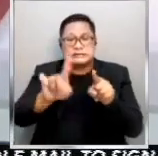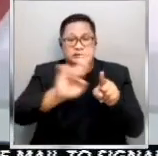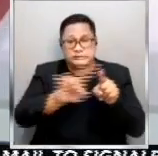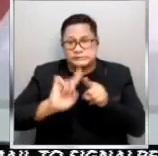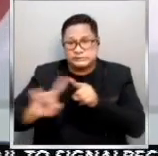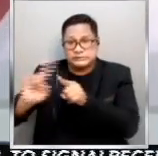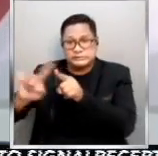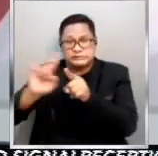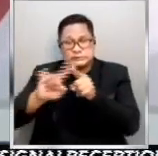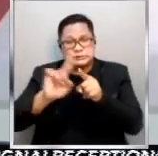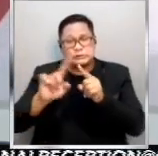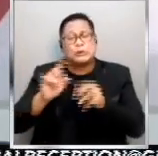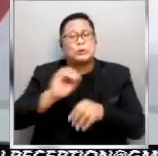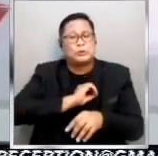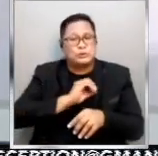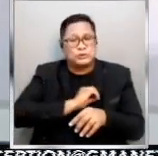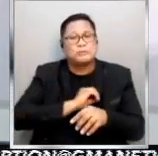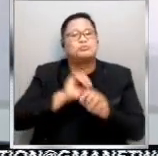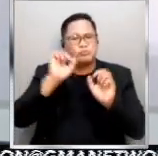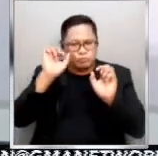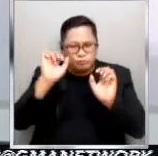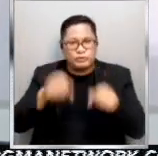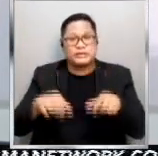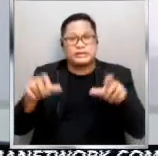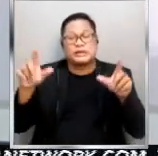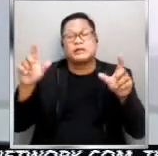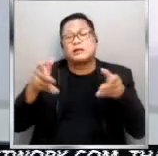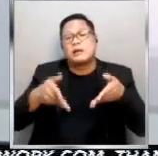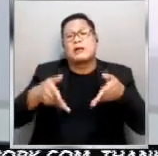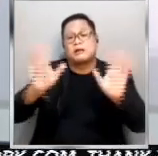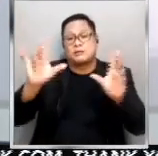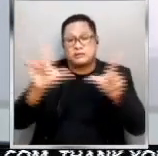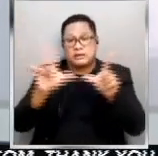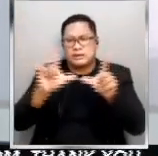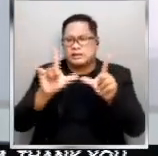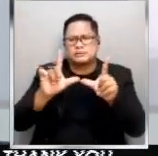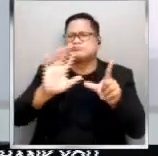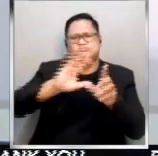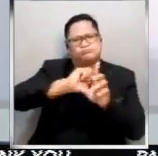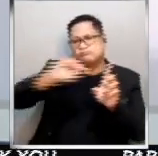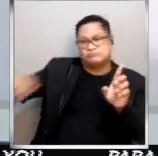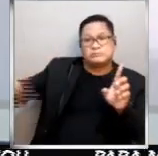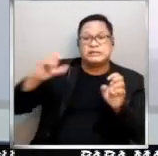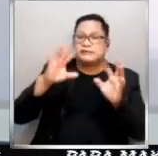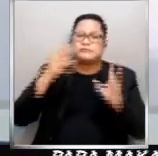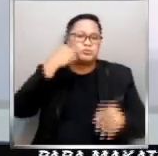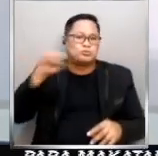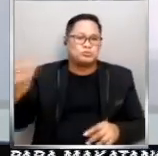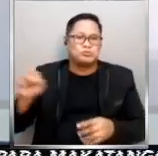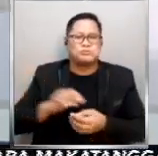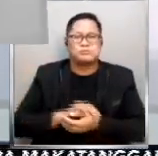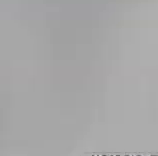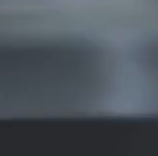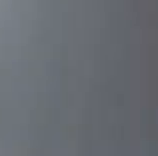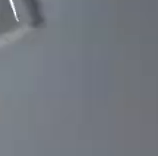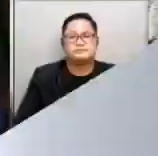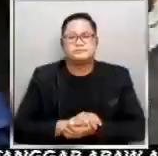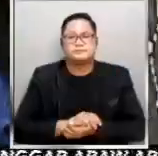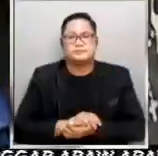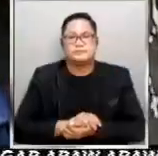Pwede raw makansela ang prangkisa ng mga lalabag. Nakatutok si Marisol Abdurrahman.